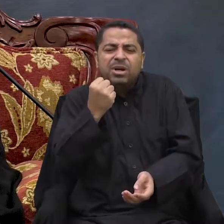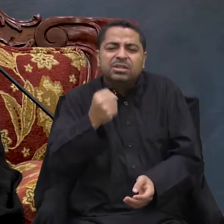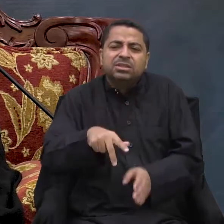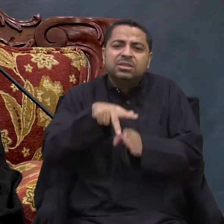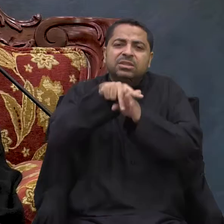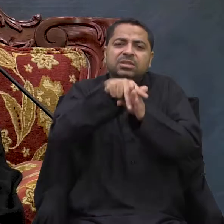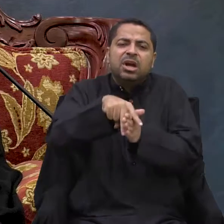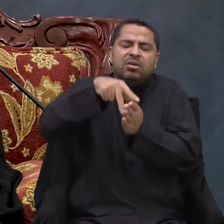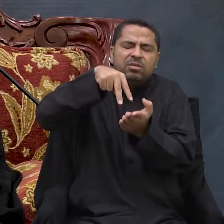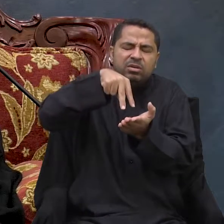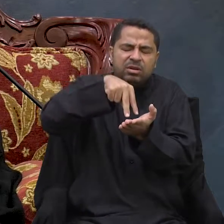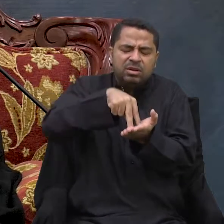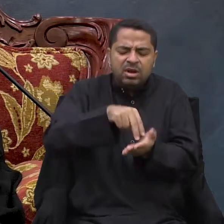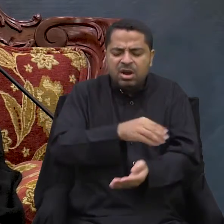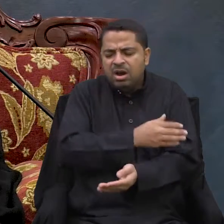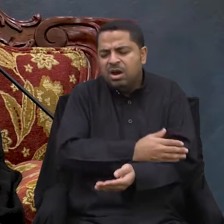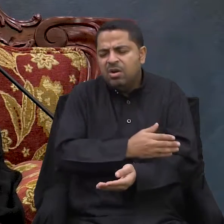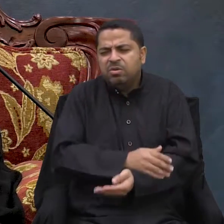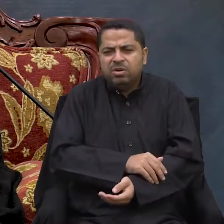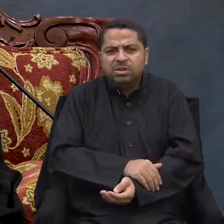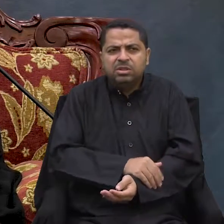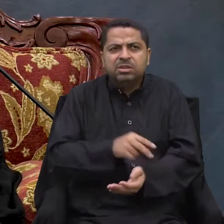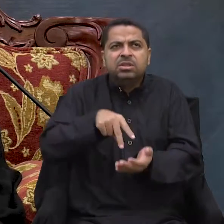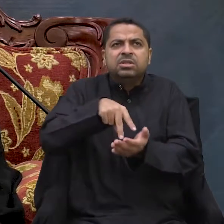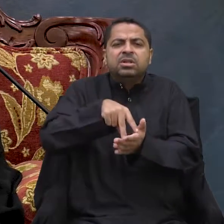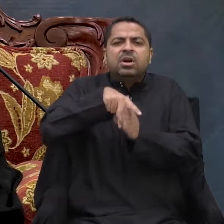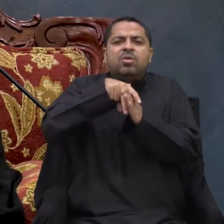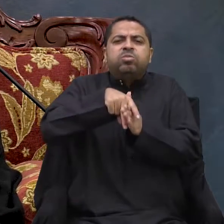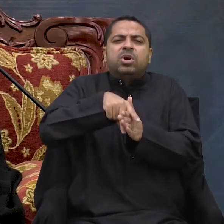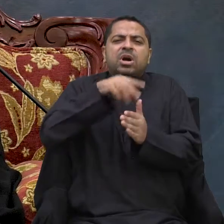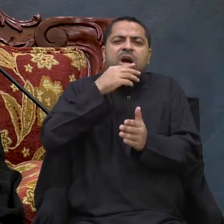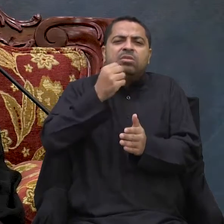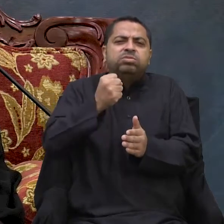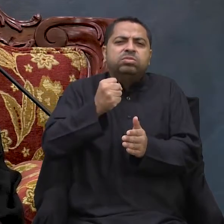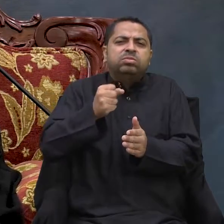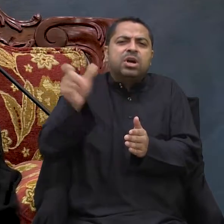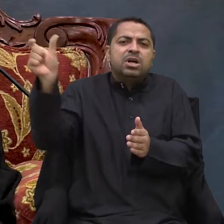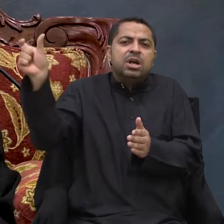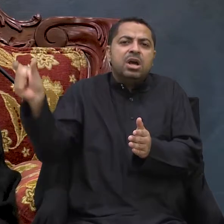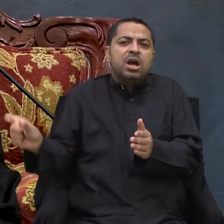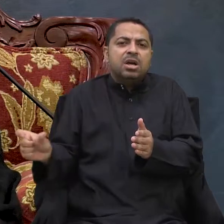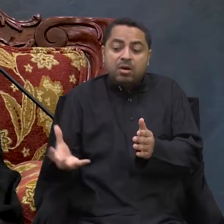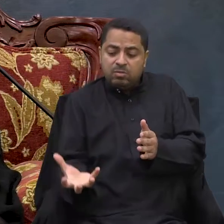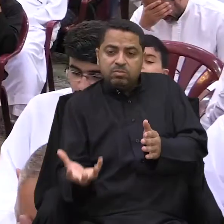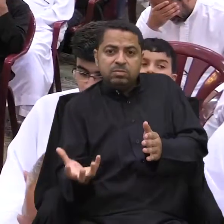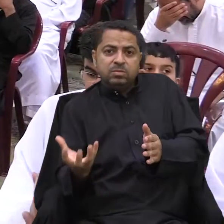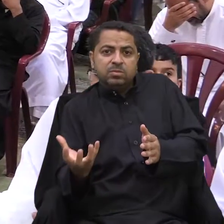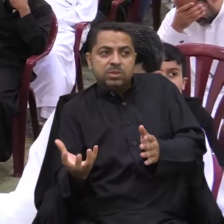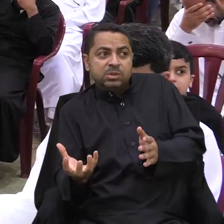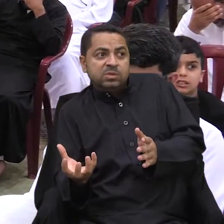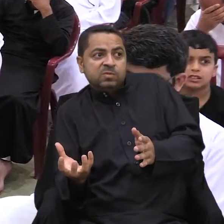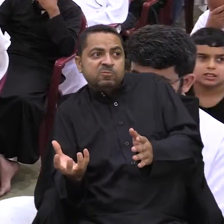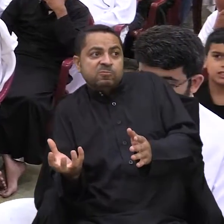بينما هو واقف هكذا يستريح وإذا بحجر أبي